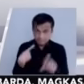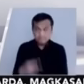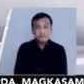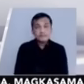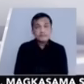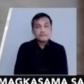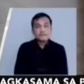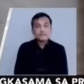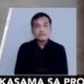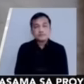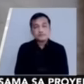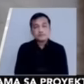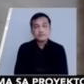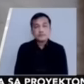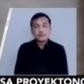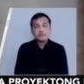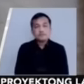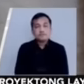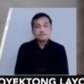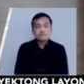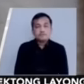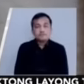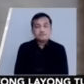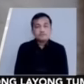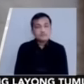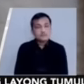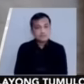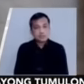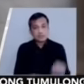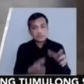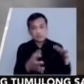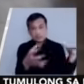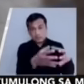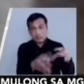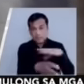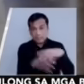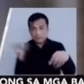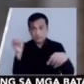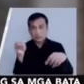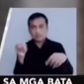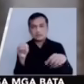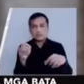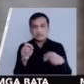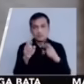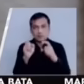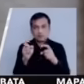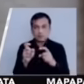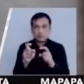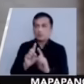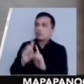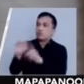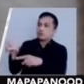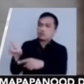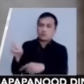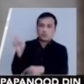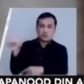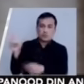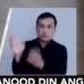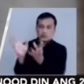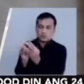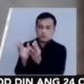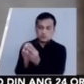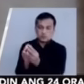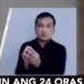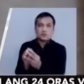kanina Vicky paglabas nila nung kwarto ay agad-agad silang pumanta na doon sa mismong sesyon dahil nga ah